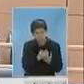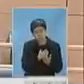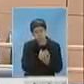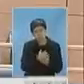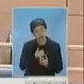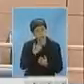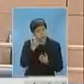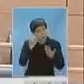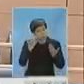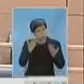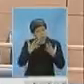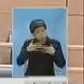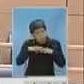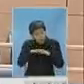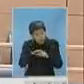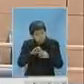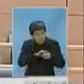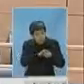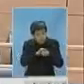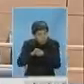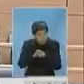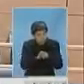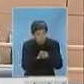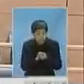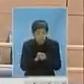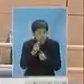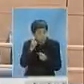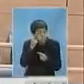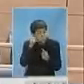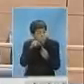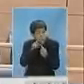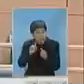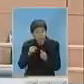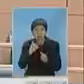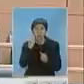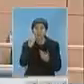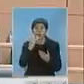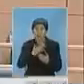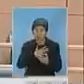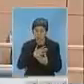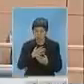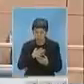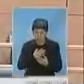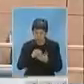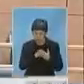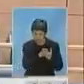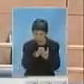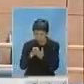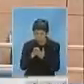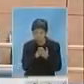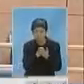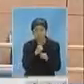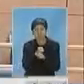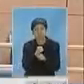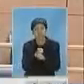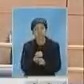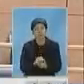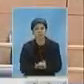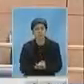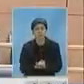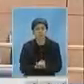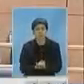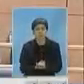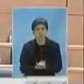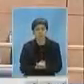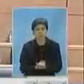ยังไม่ทราบว่า้คำว่าปรองดองนี่จะไปจอดสถานีสุดท้ายที่สถานีไหนแต่ผมอยากให้เราช่วยกันรักษารถไฟขบวน